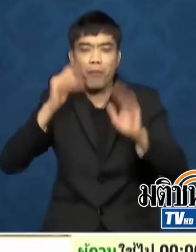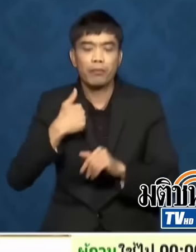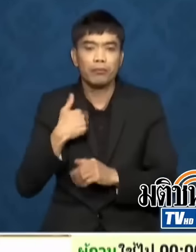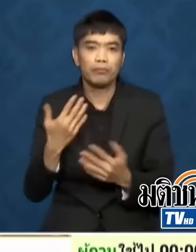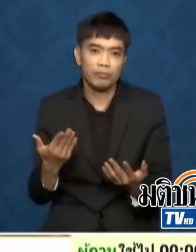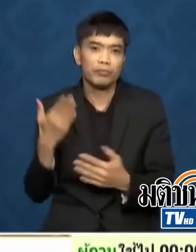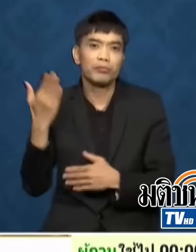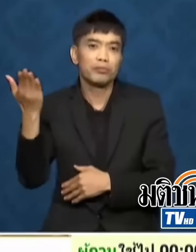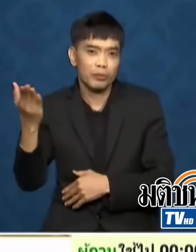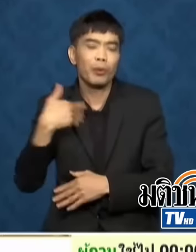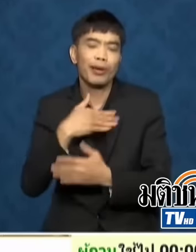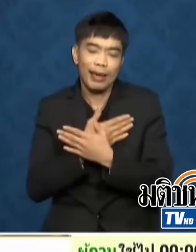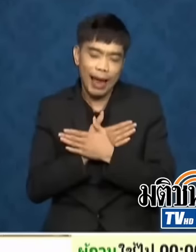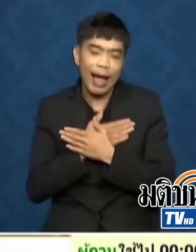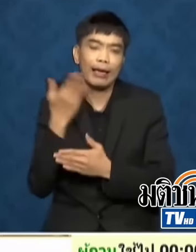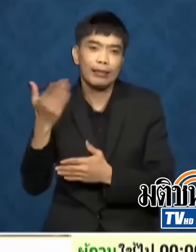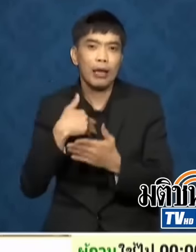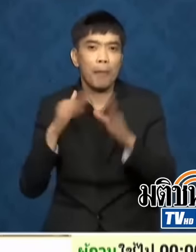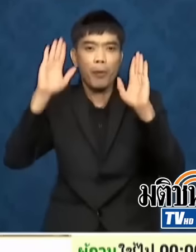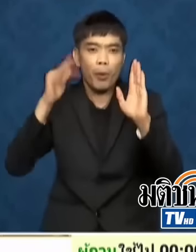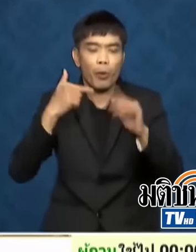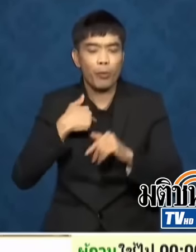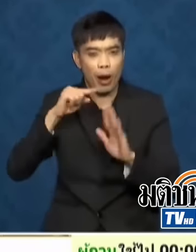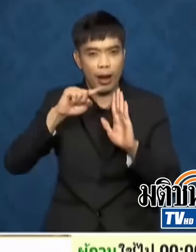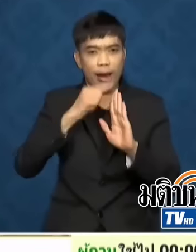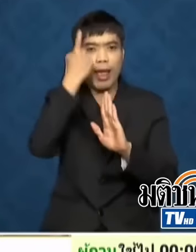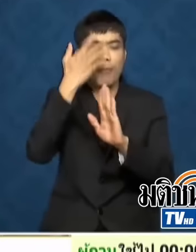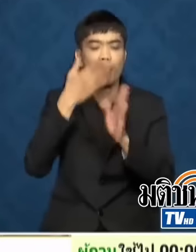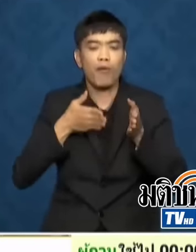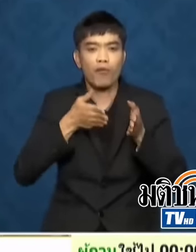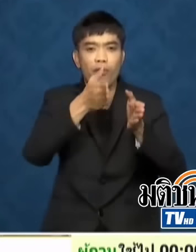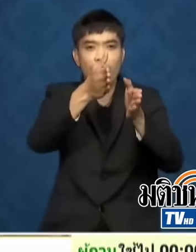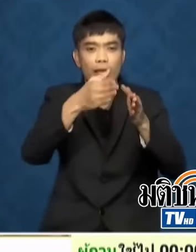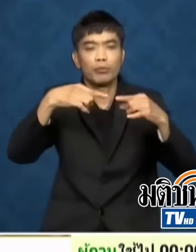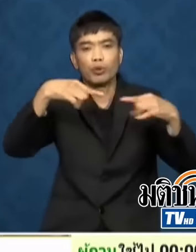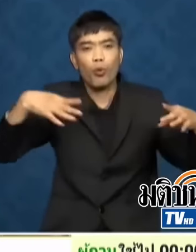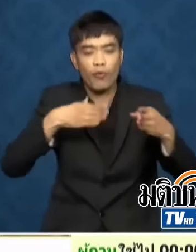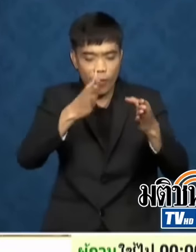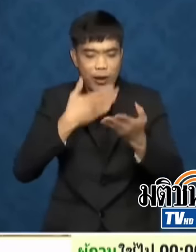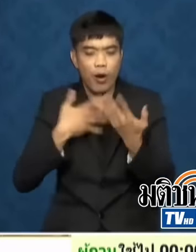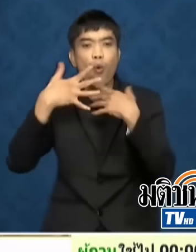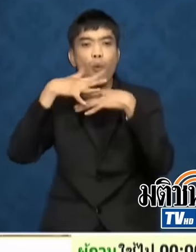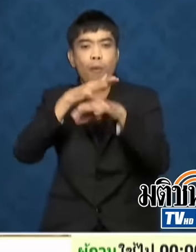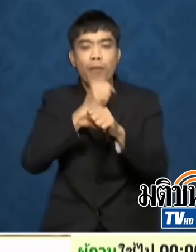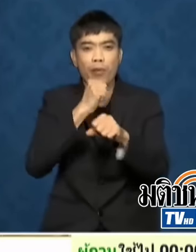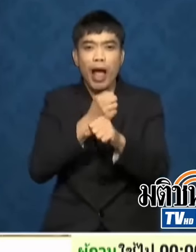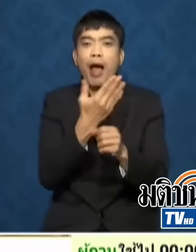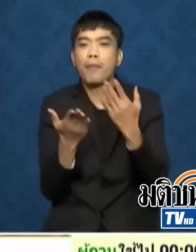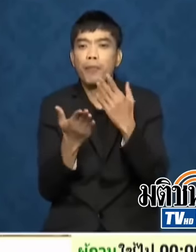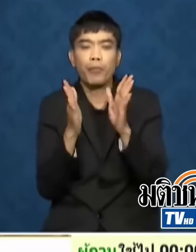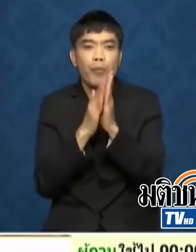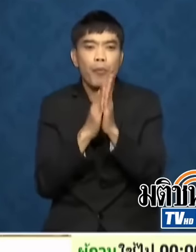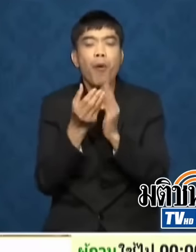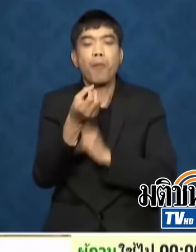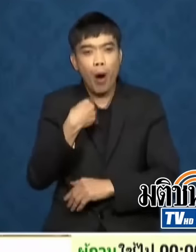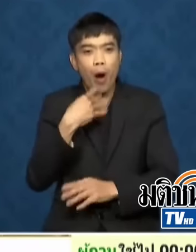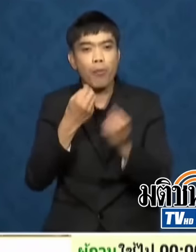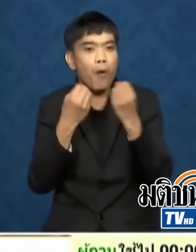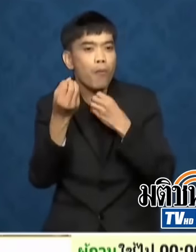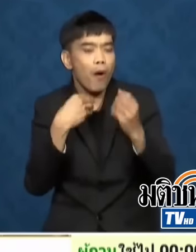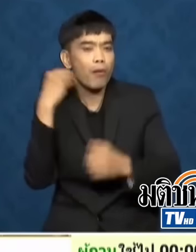นาก็รักกันดีนะครับปกติแล้วตอนทำหน้าที่เป็นฝ่ายค้านร่วมกันเนี่ยแกก็ชมผมบ่อยนะครับก็หวังว่าจะยังได้คำชมนะครับจาก